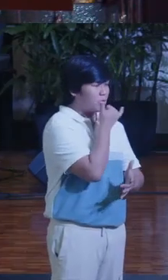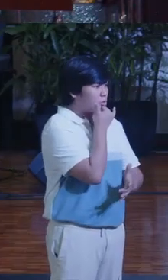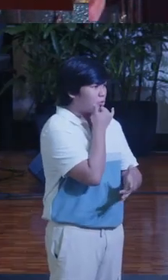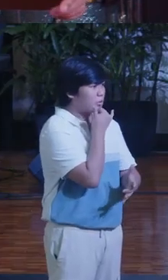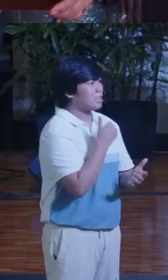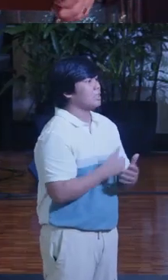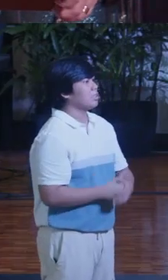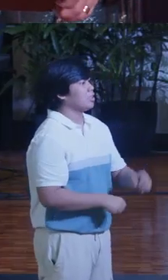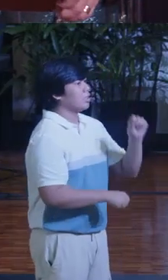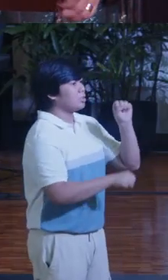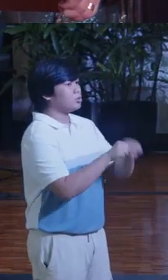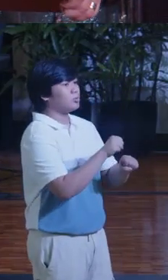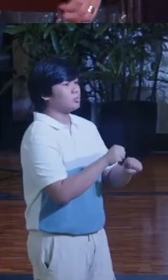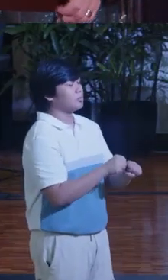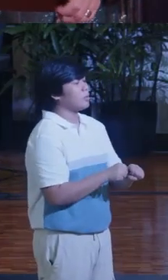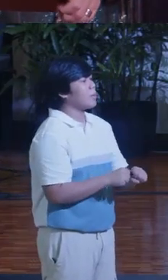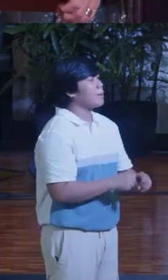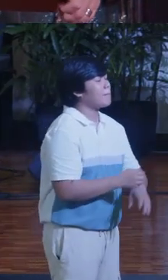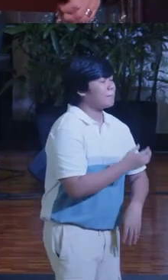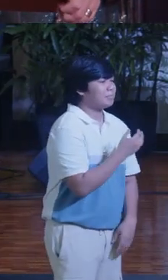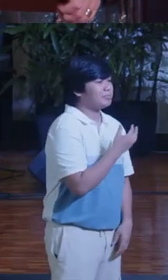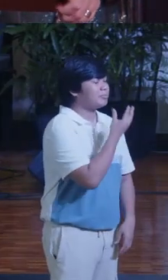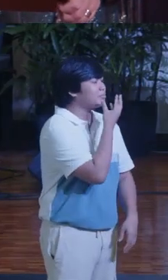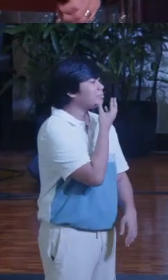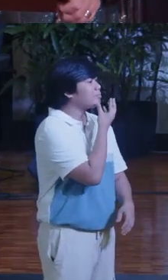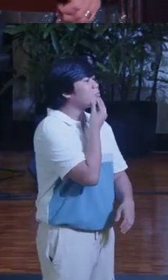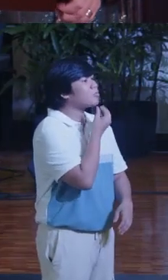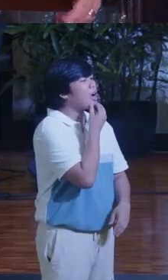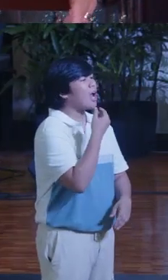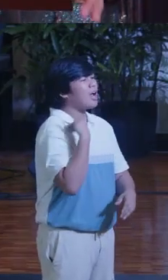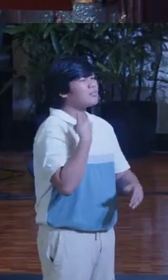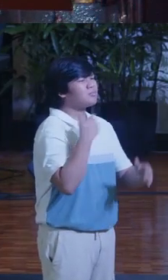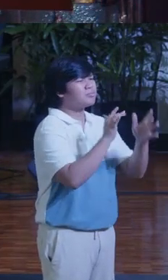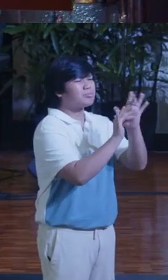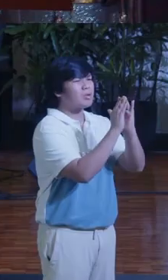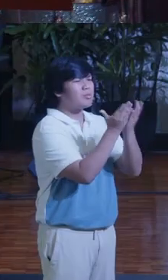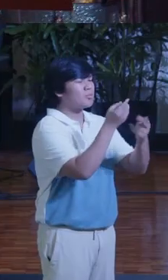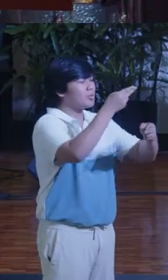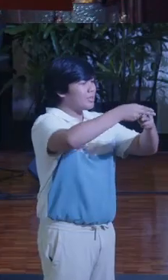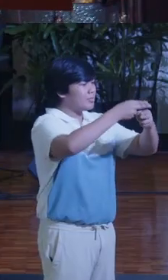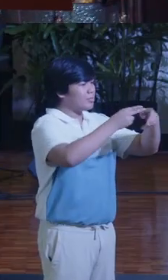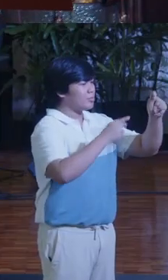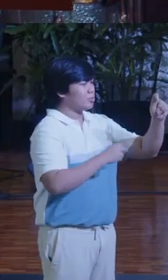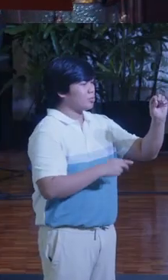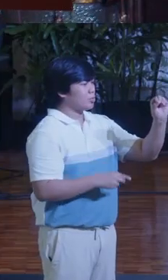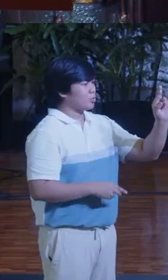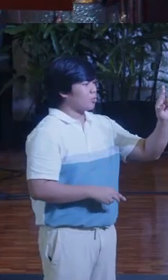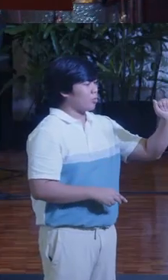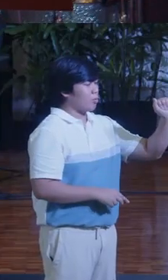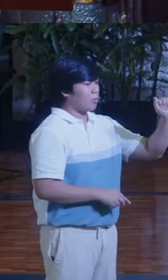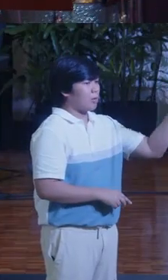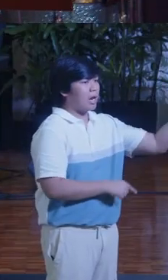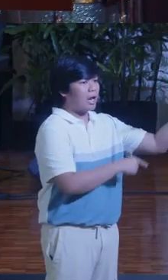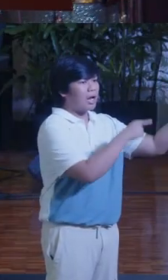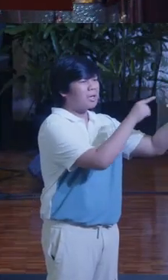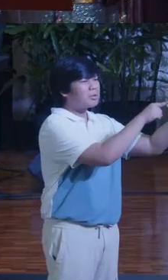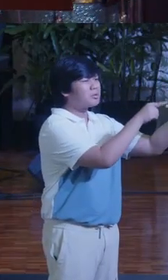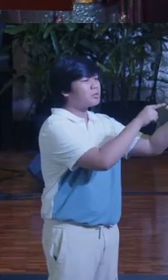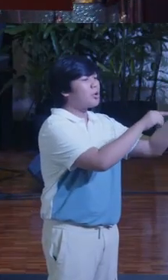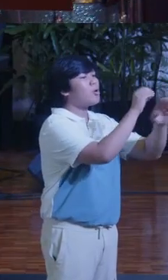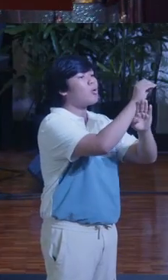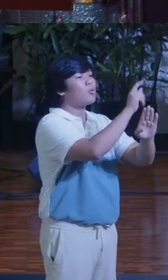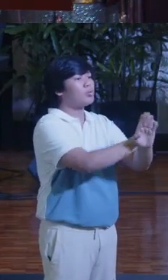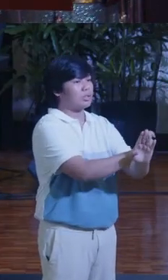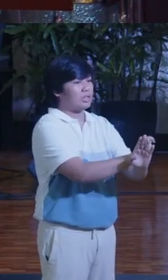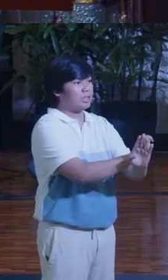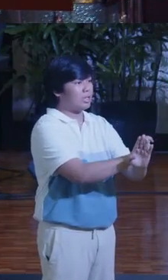first 5 books of the Old Testament. Ang tawag po nila doon sa kanilang Hebrew Bible